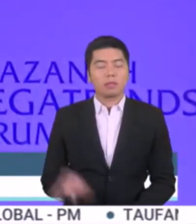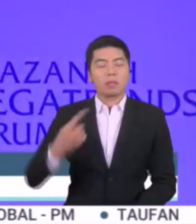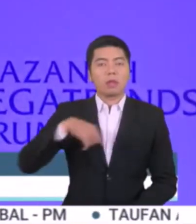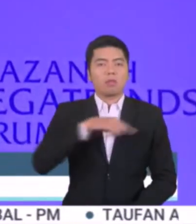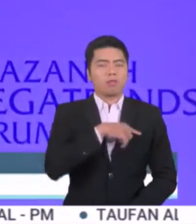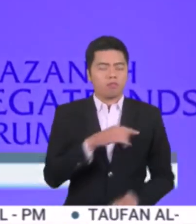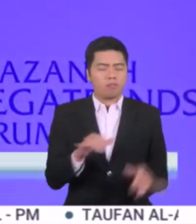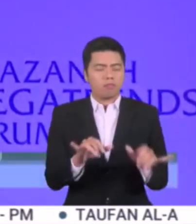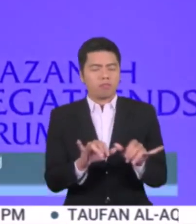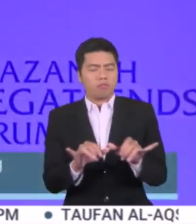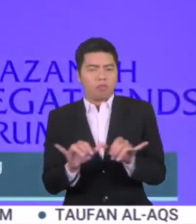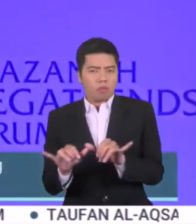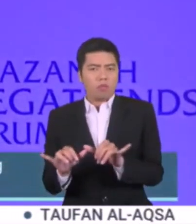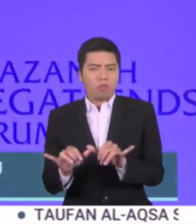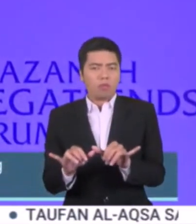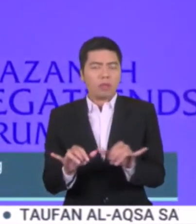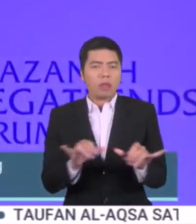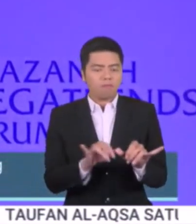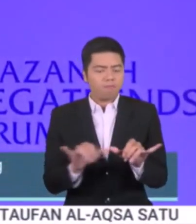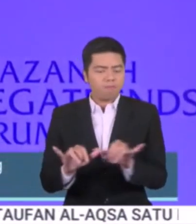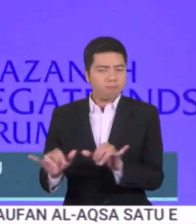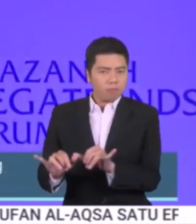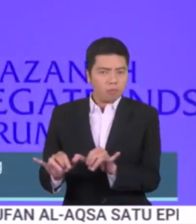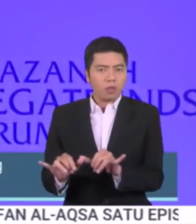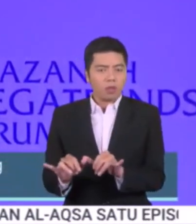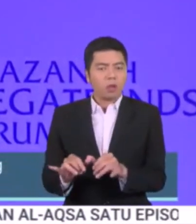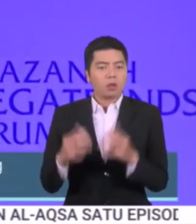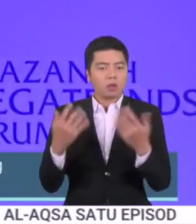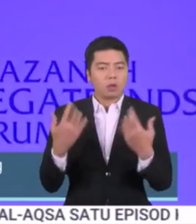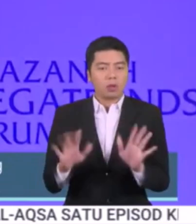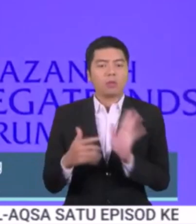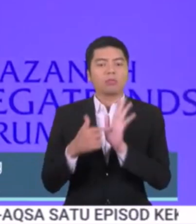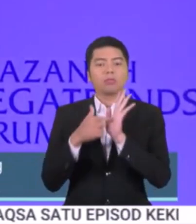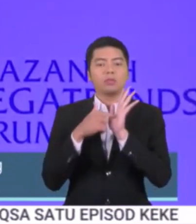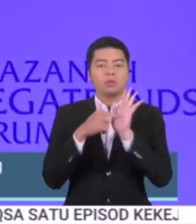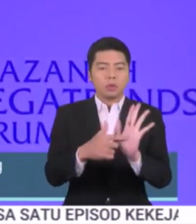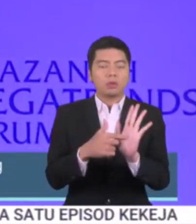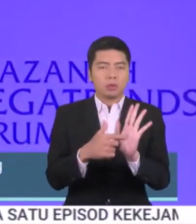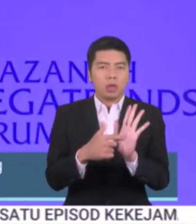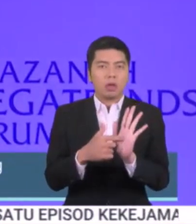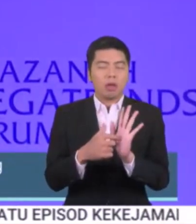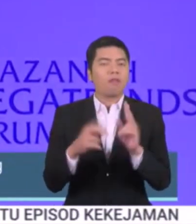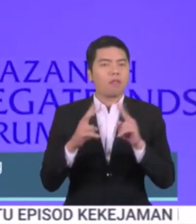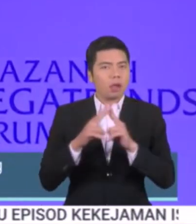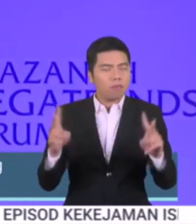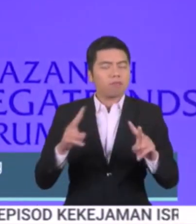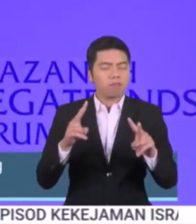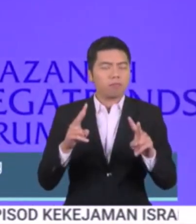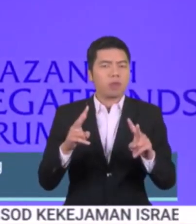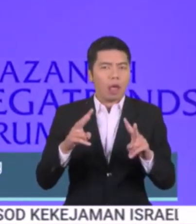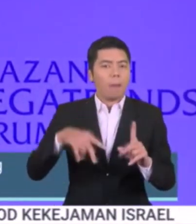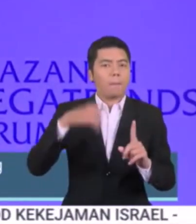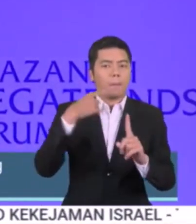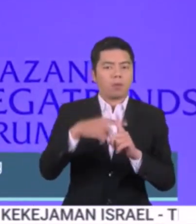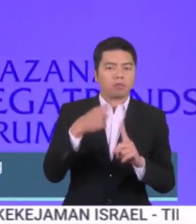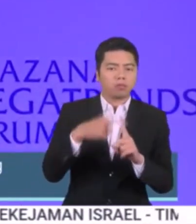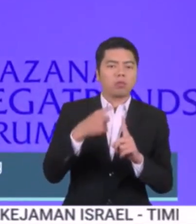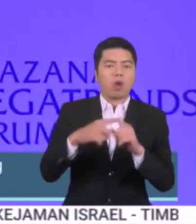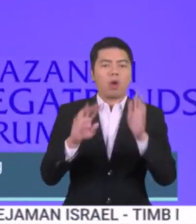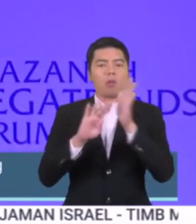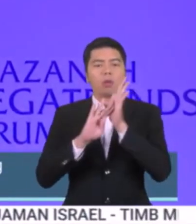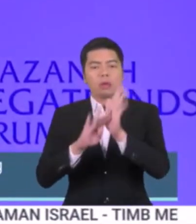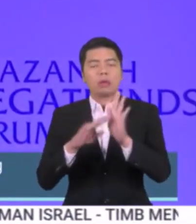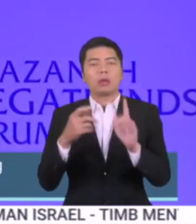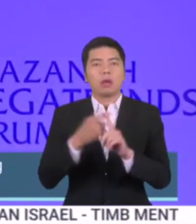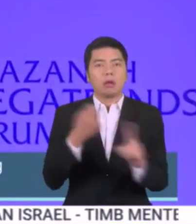Our measures at structural reforms are already proving to be effective, as evidenced by